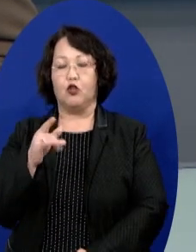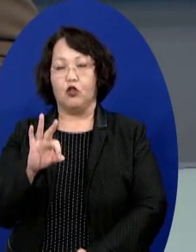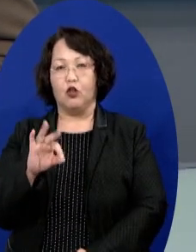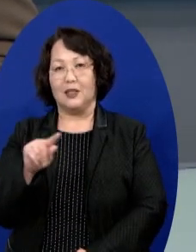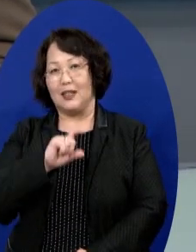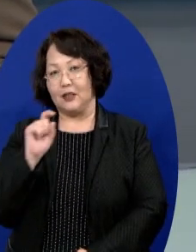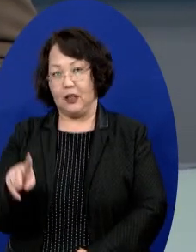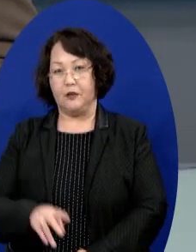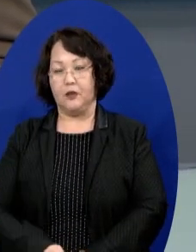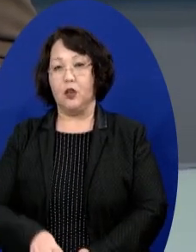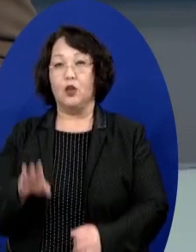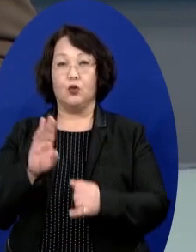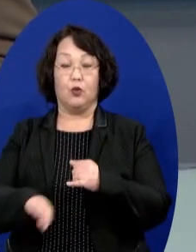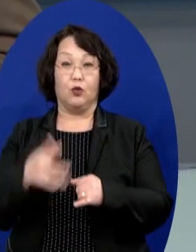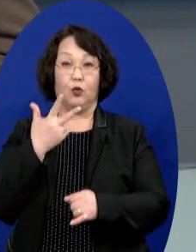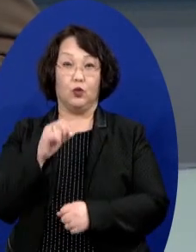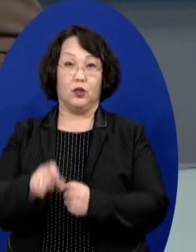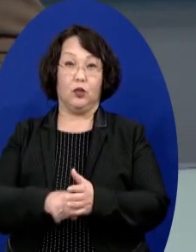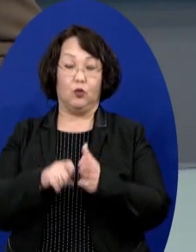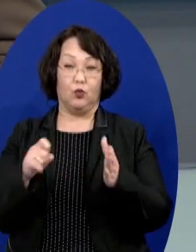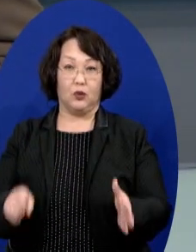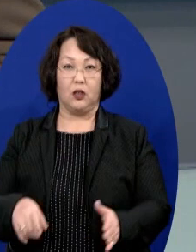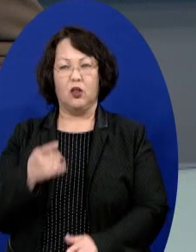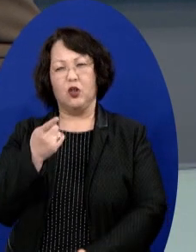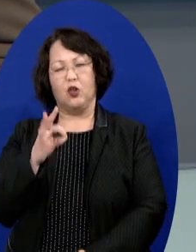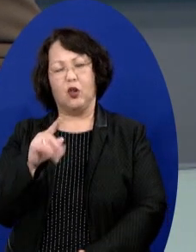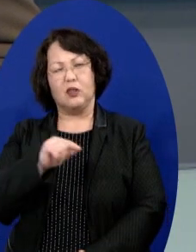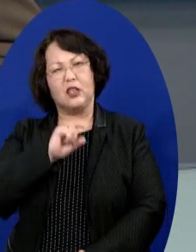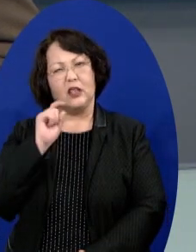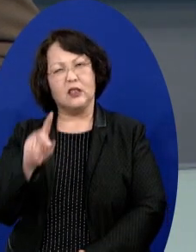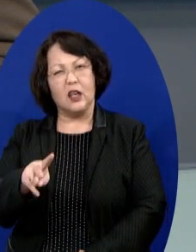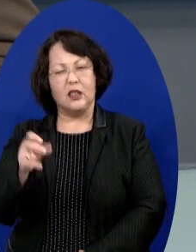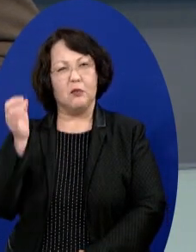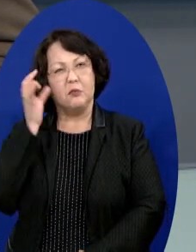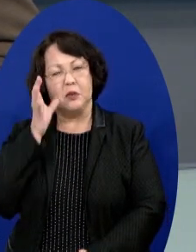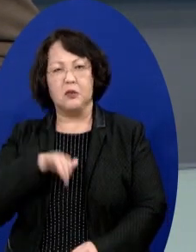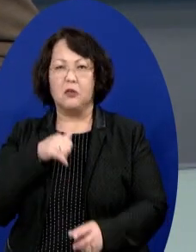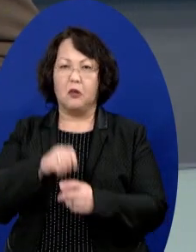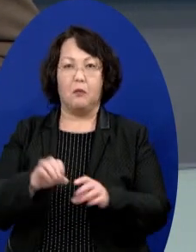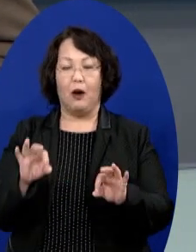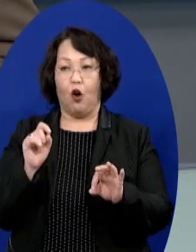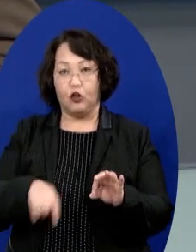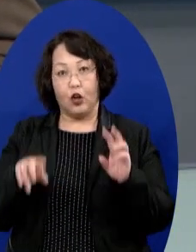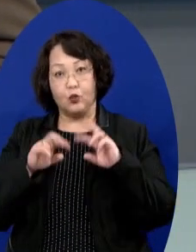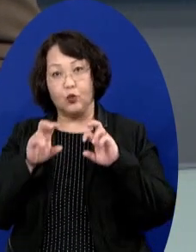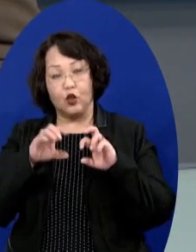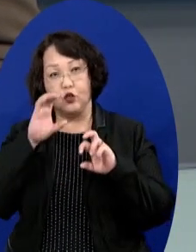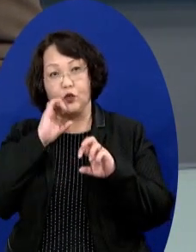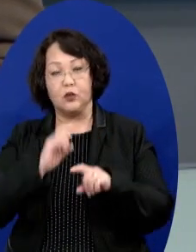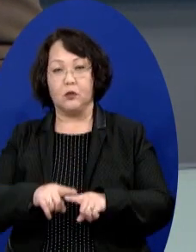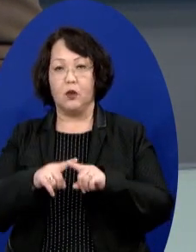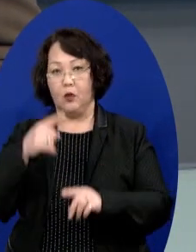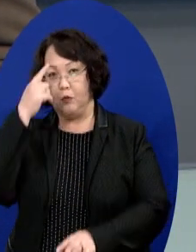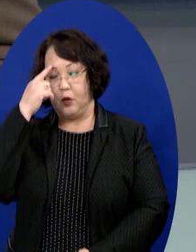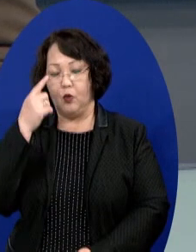хөрөнгийн зах зээлийн талаарх иргэдийн ойлголт оролцоо тааруу байсан. Харин иргэд хөрөнгийн зах зээлийг эд сонирхож судлаж эхэлсэн энэ үед Монголын үндэсний олон